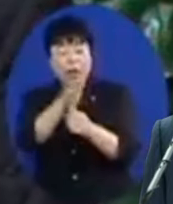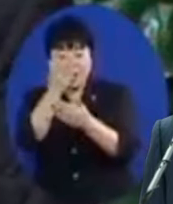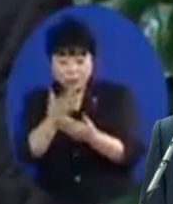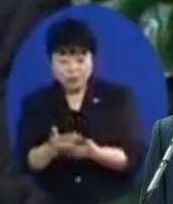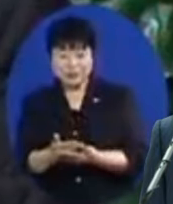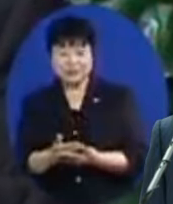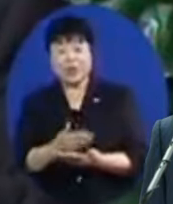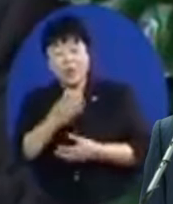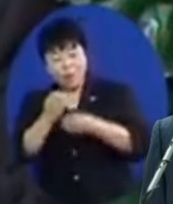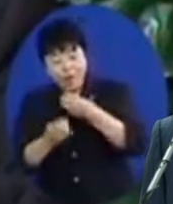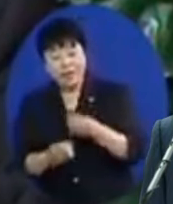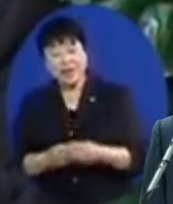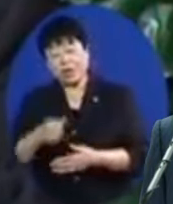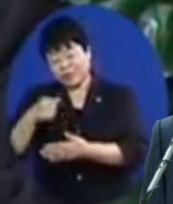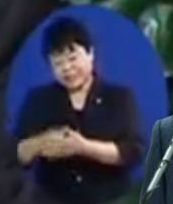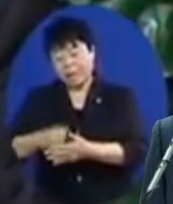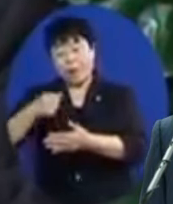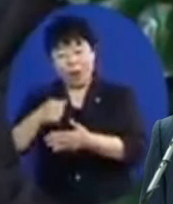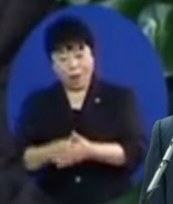우리가 회개하고 자복하고